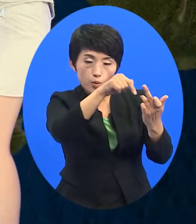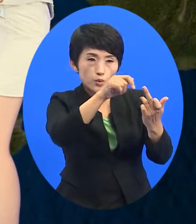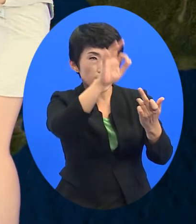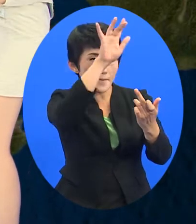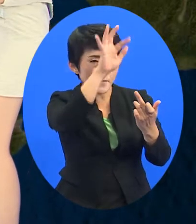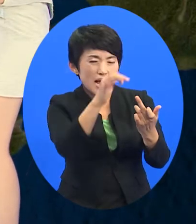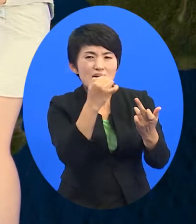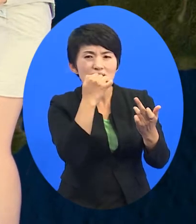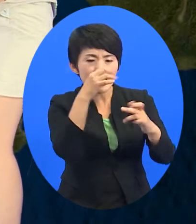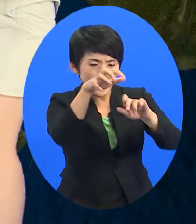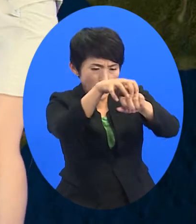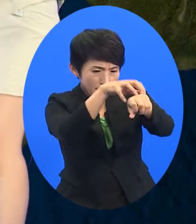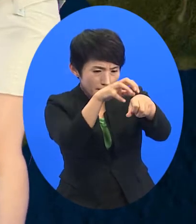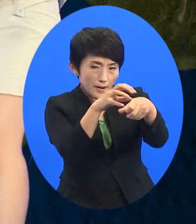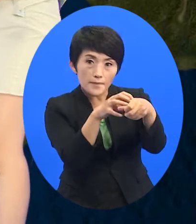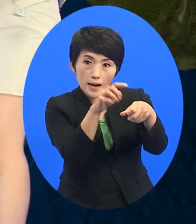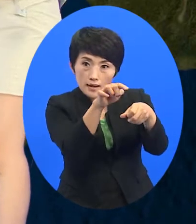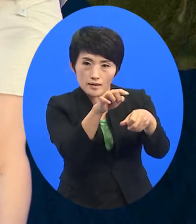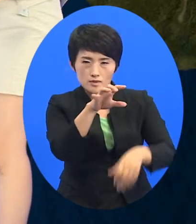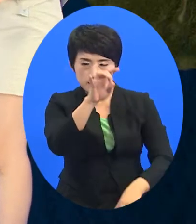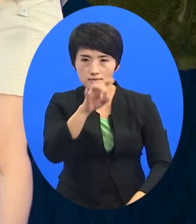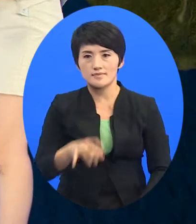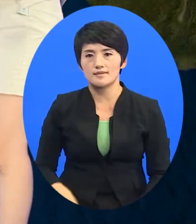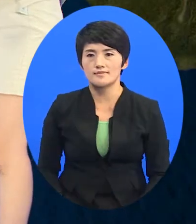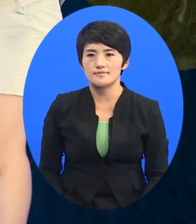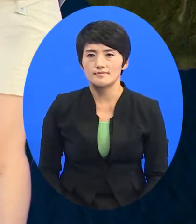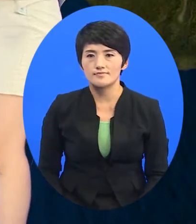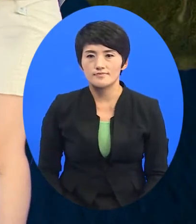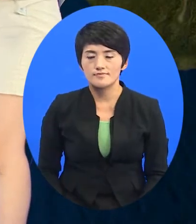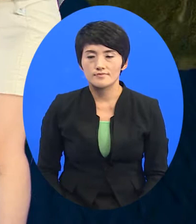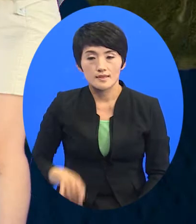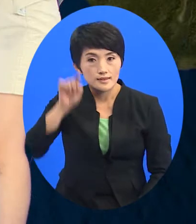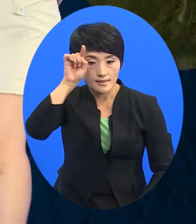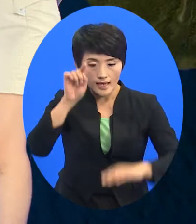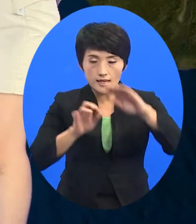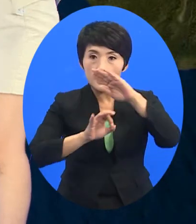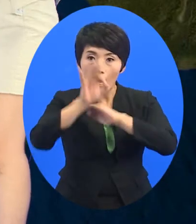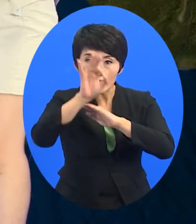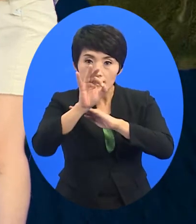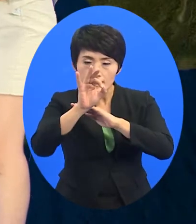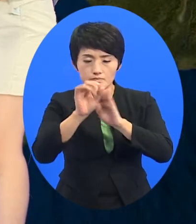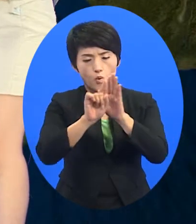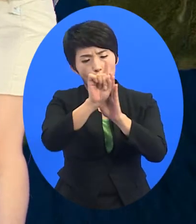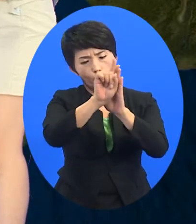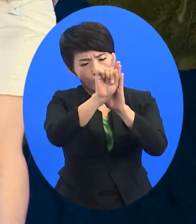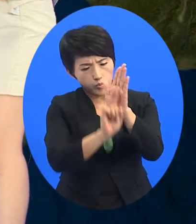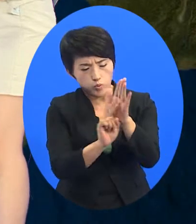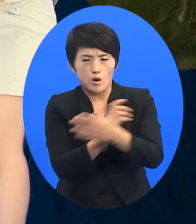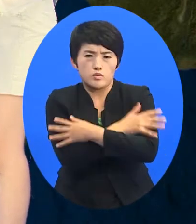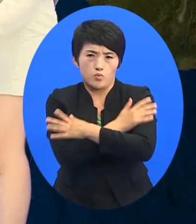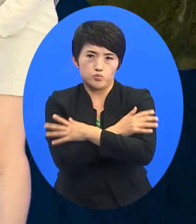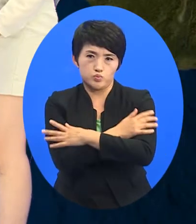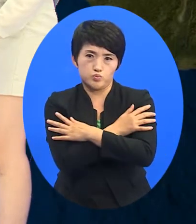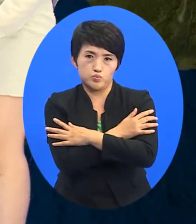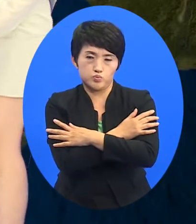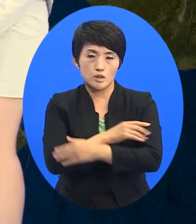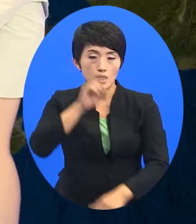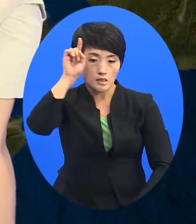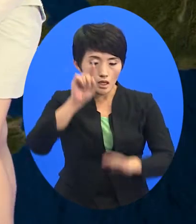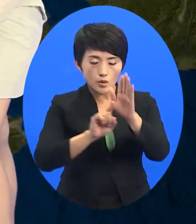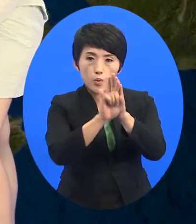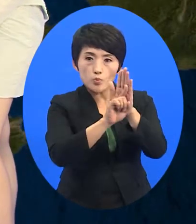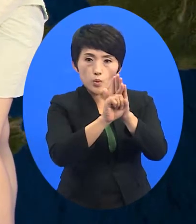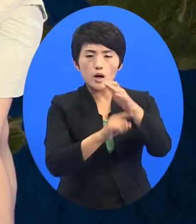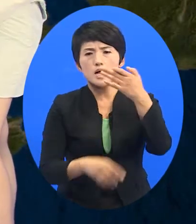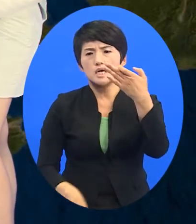지역에는 서리가 내리는 곳이 있어서 주의하셔야겠습니다. 내일 아침 올가을 들어 가장 쌀쌀하겠습니다. 내일 최저기온